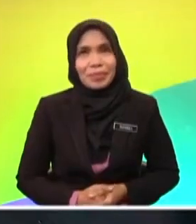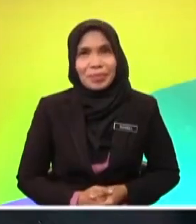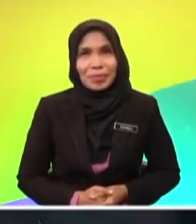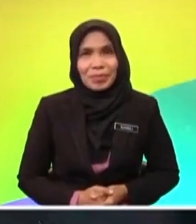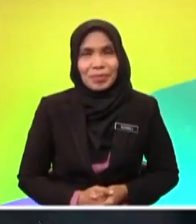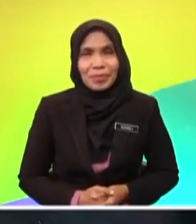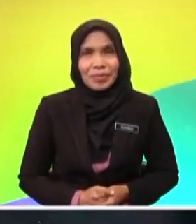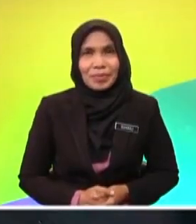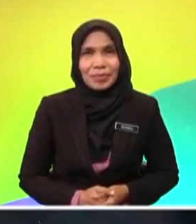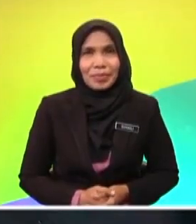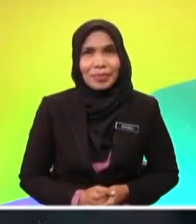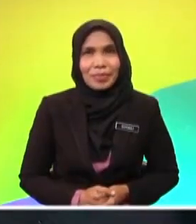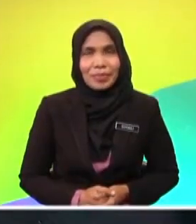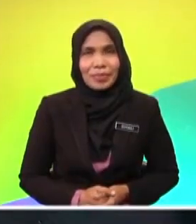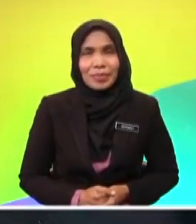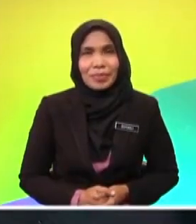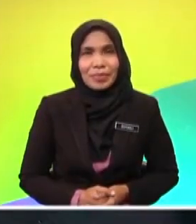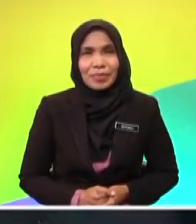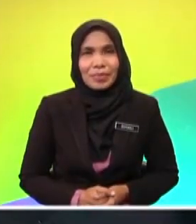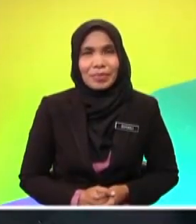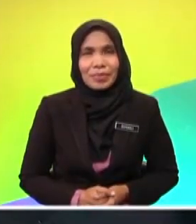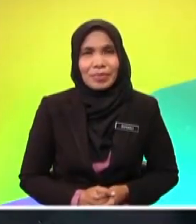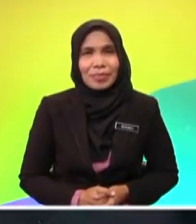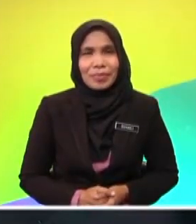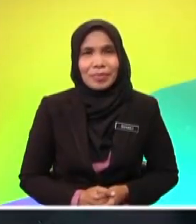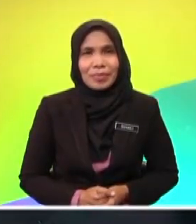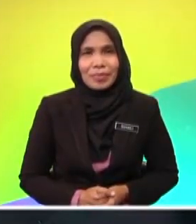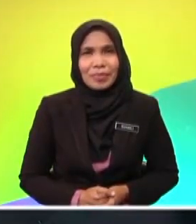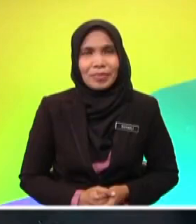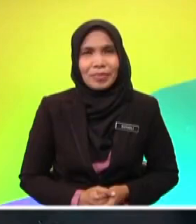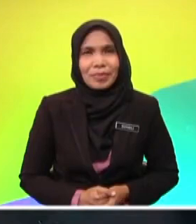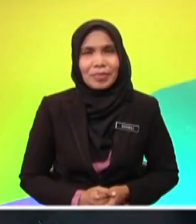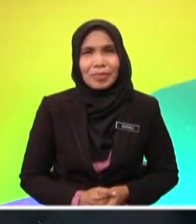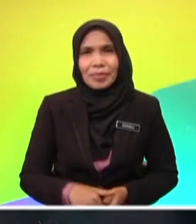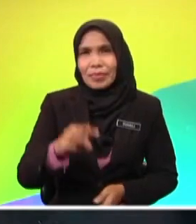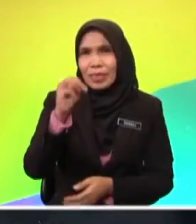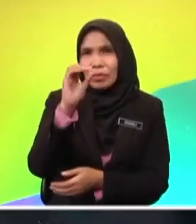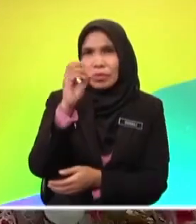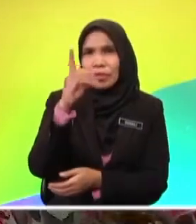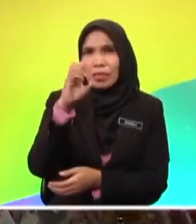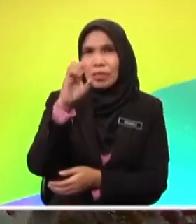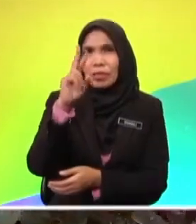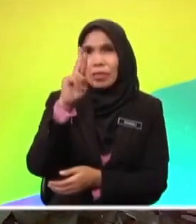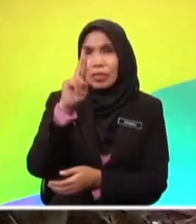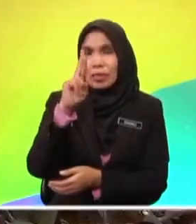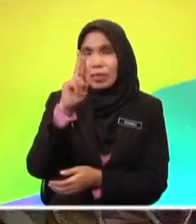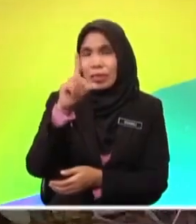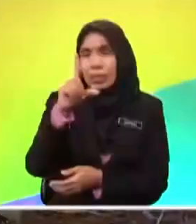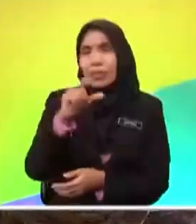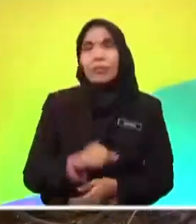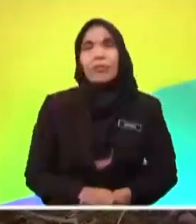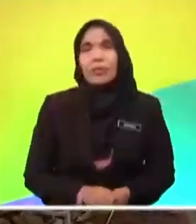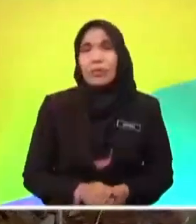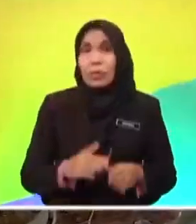dapat dihasilkan daripada tumbuhan. Okay. Replika ataupun model rumah ni juga adalah daripada tumbuhan yang mana